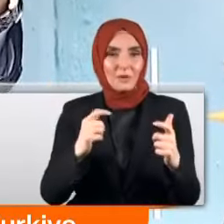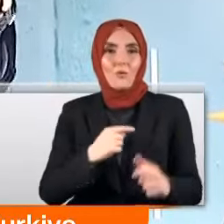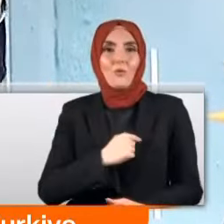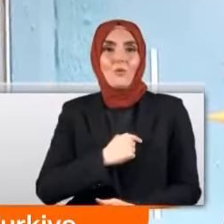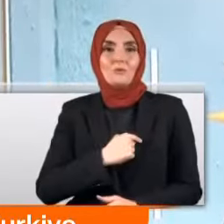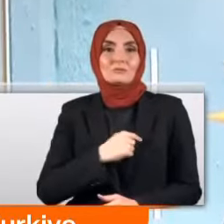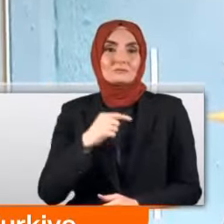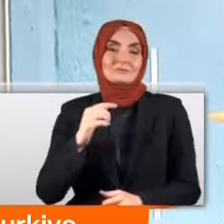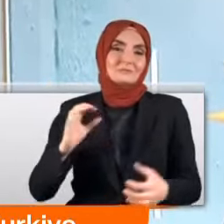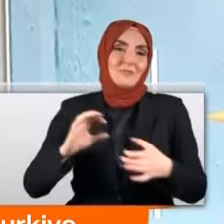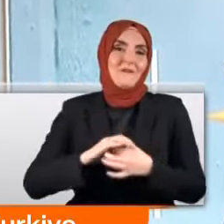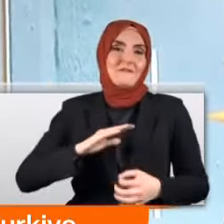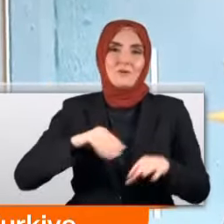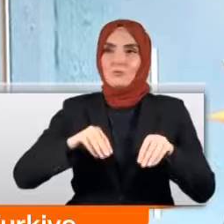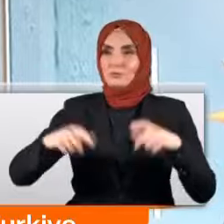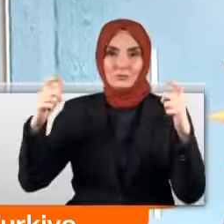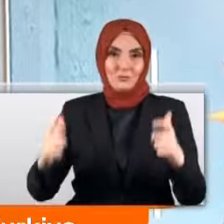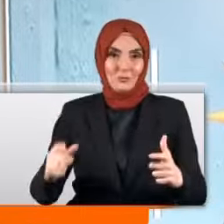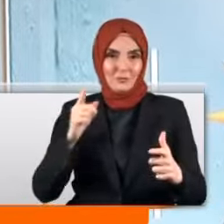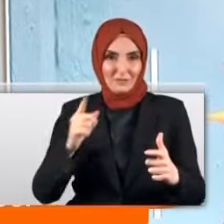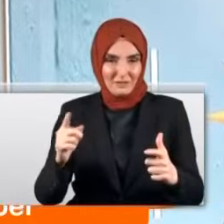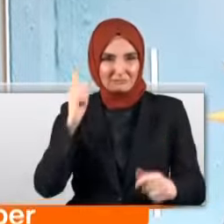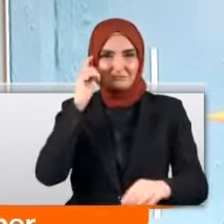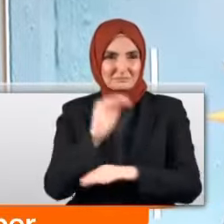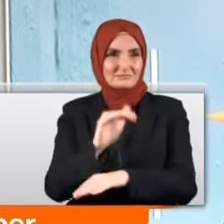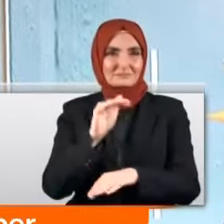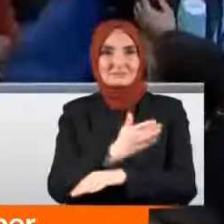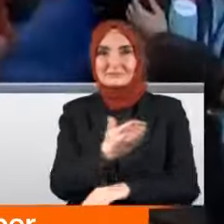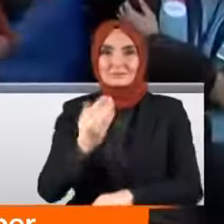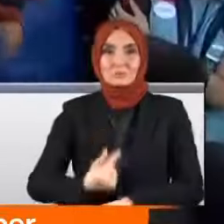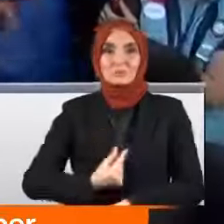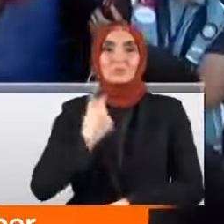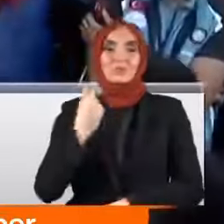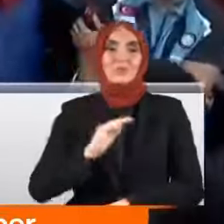güçlenen, mazlumların umudu haline gelen bir Türkiye görüyor.